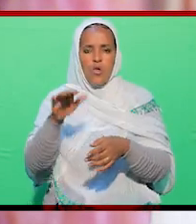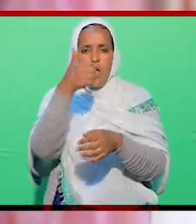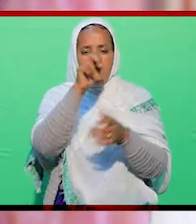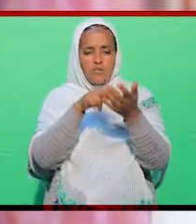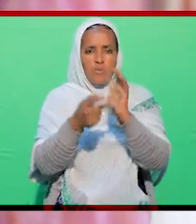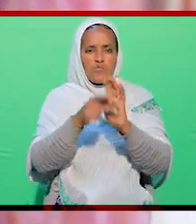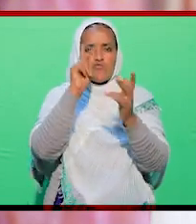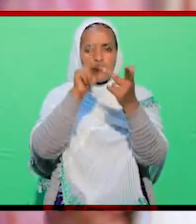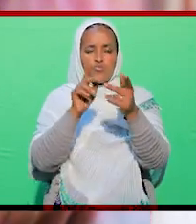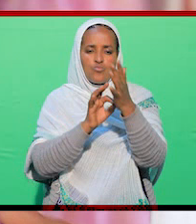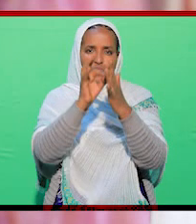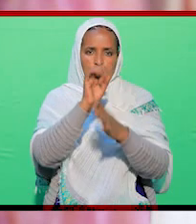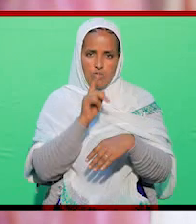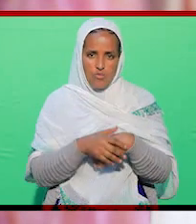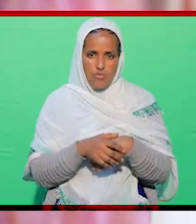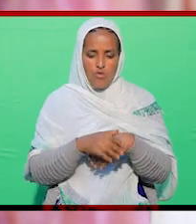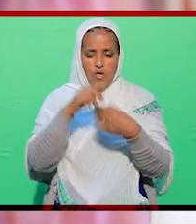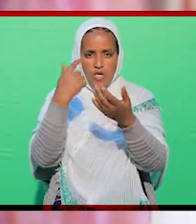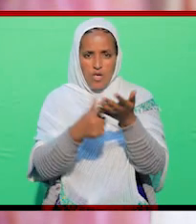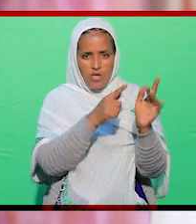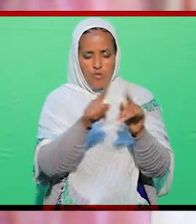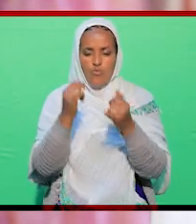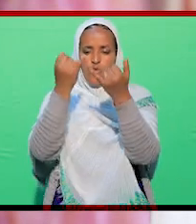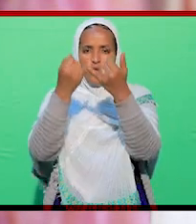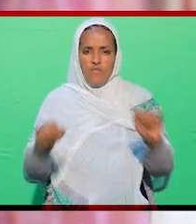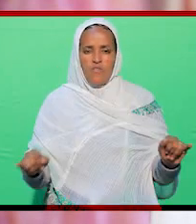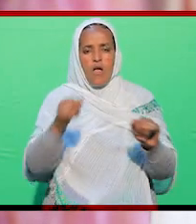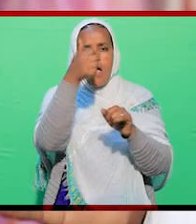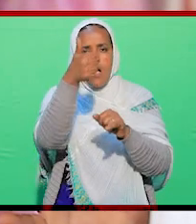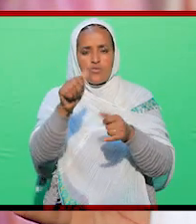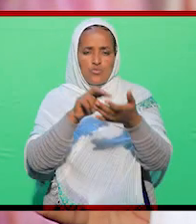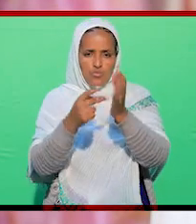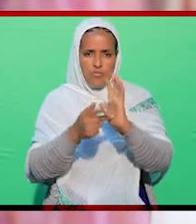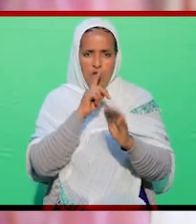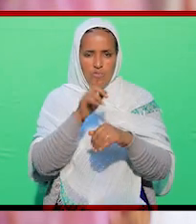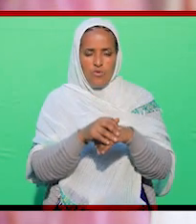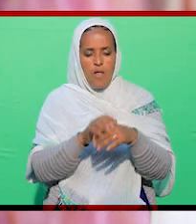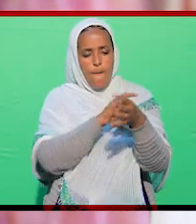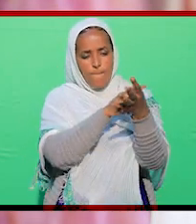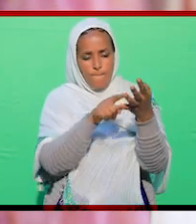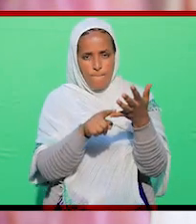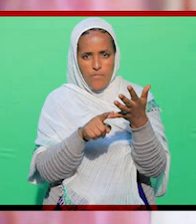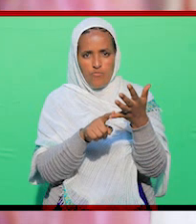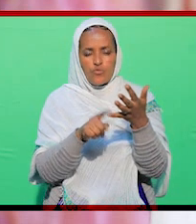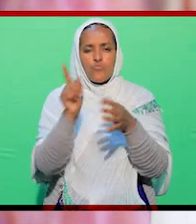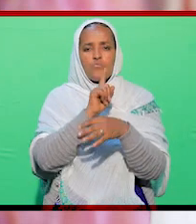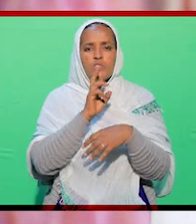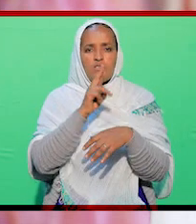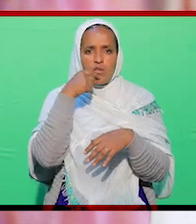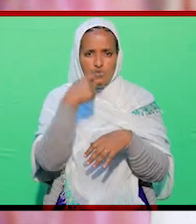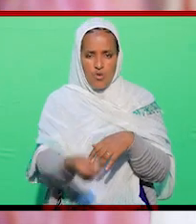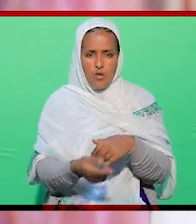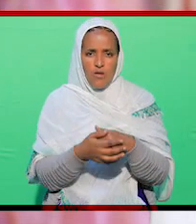ናቸው። አስር ማለት ፍጹም ቁጥር ነው። ከዚህ ደግሞ ከፈለ ለሁለት አስሩን ማለት ነው።